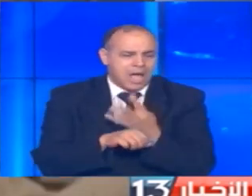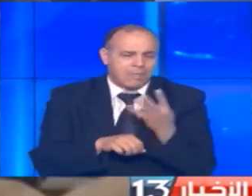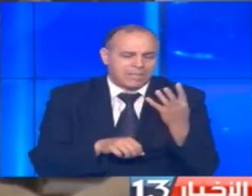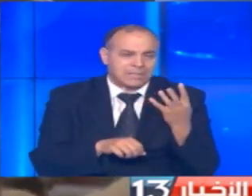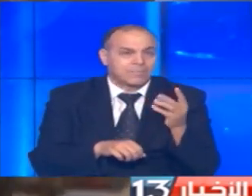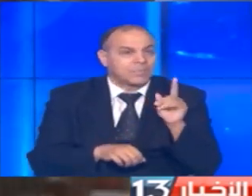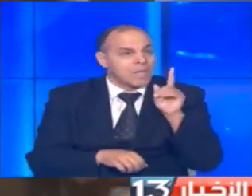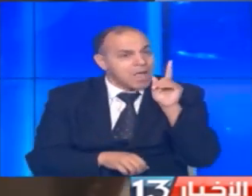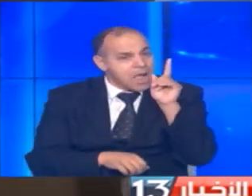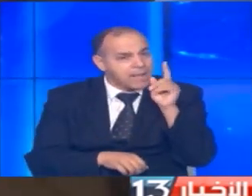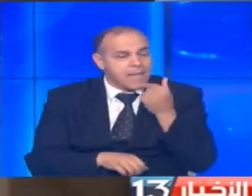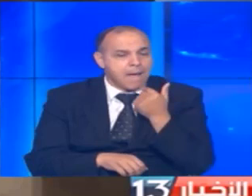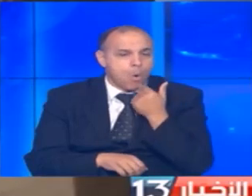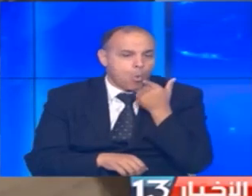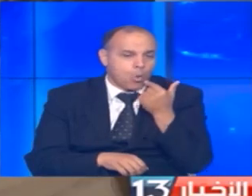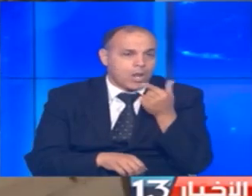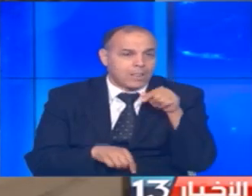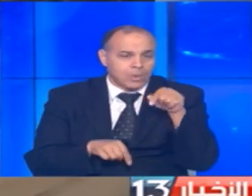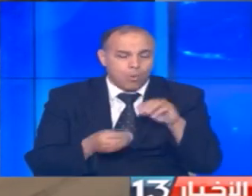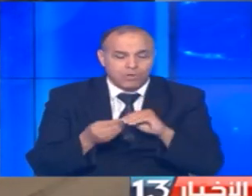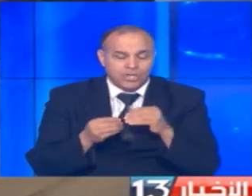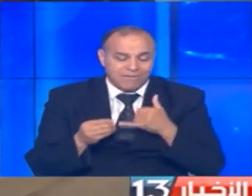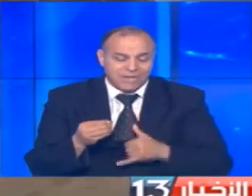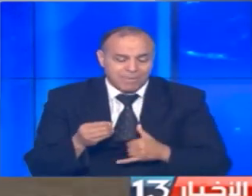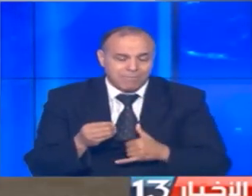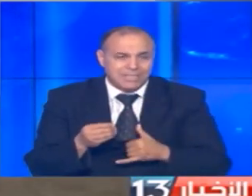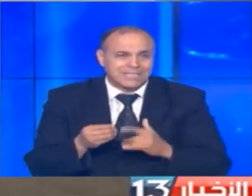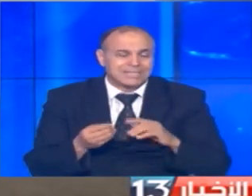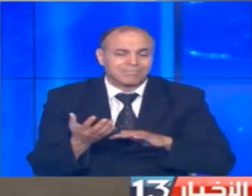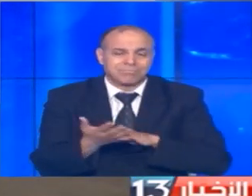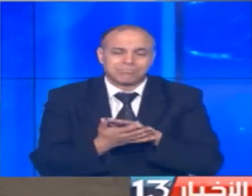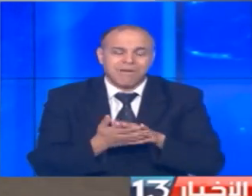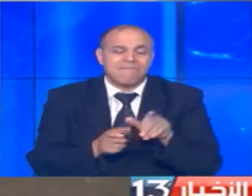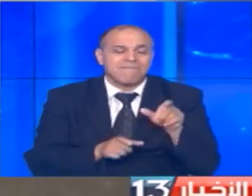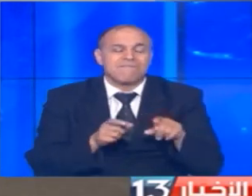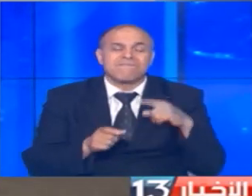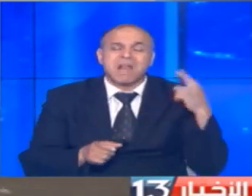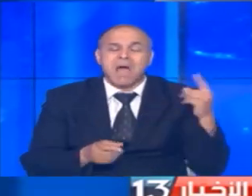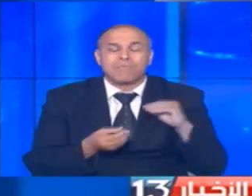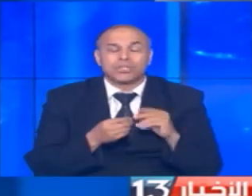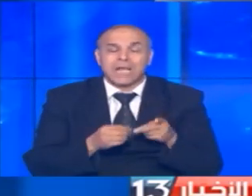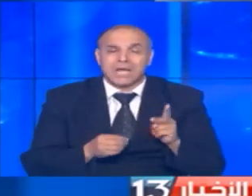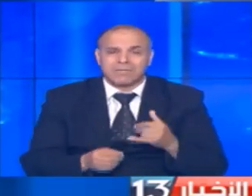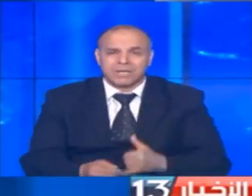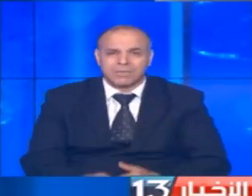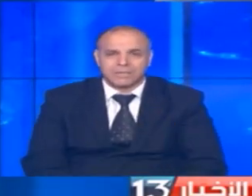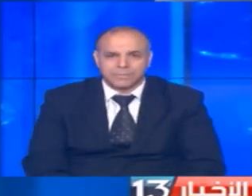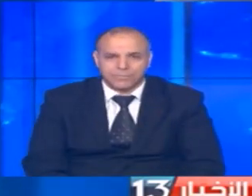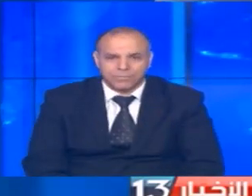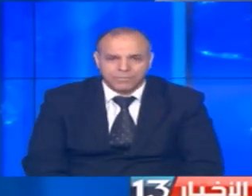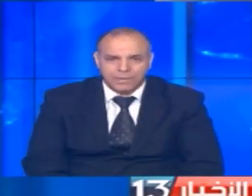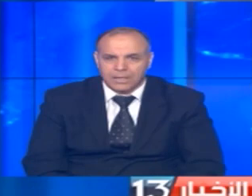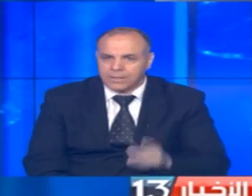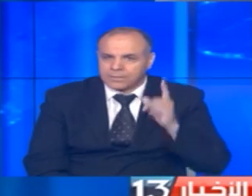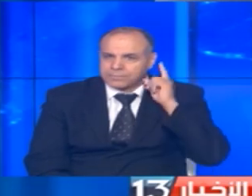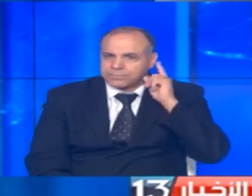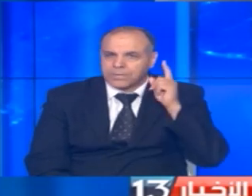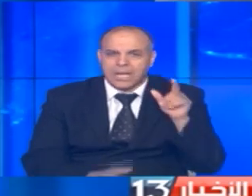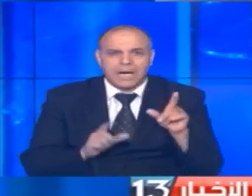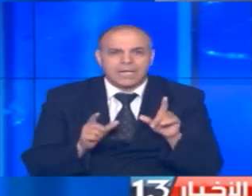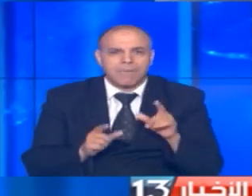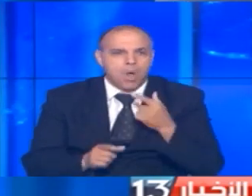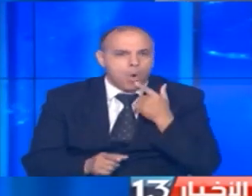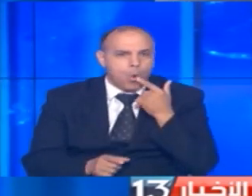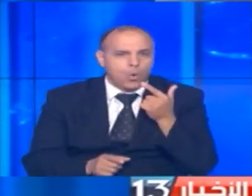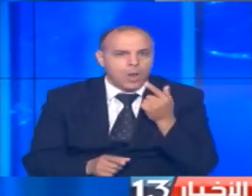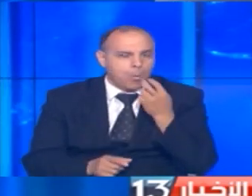4 أعوام والتي صنفت الوضع في اليمن كأسوأ أزمة إنسانية في العالم. ذكرت مصادر إعلامية نقلا